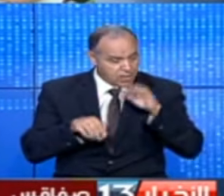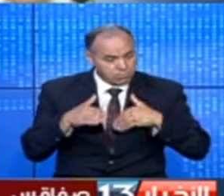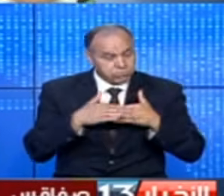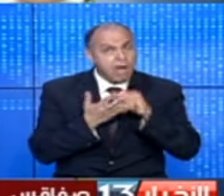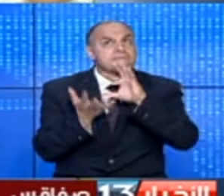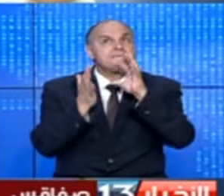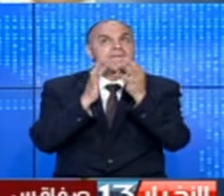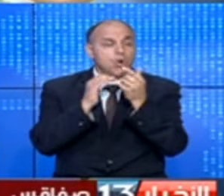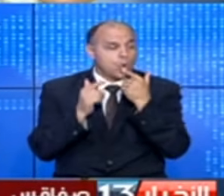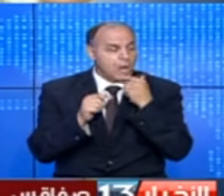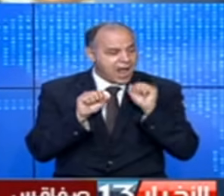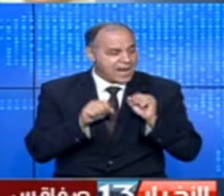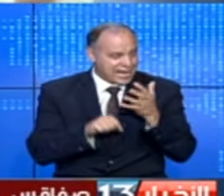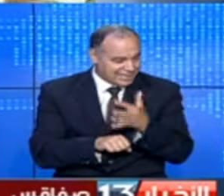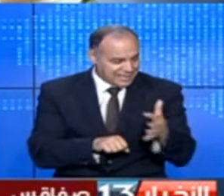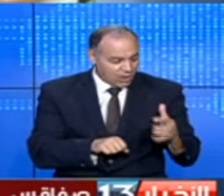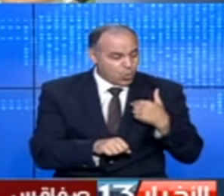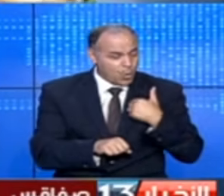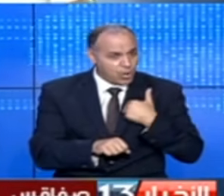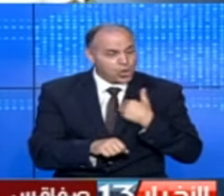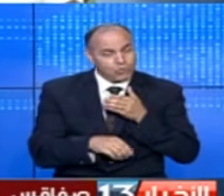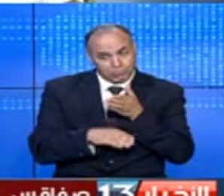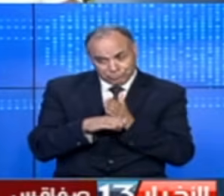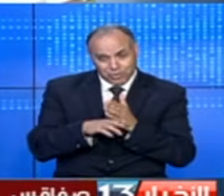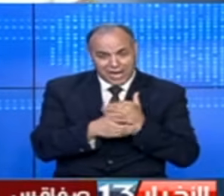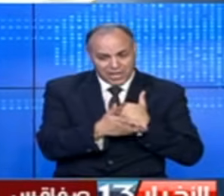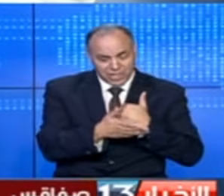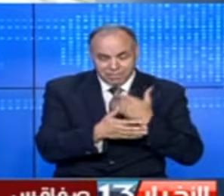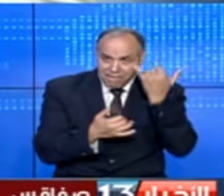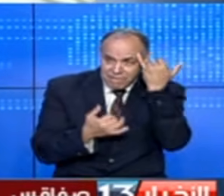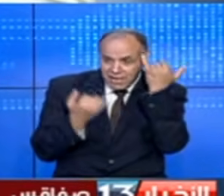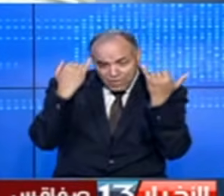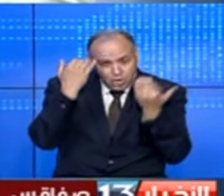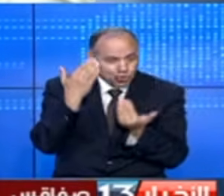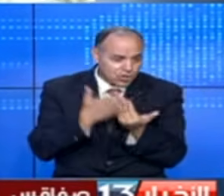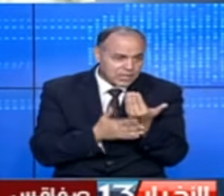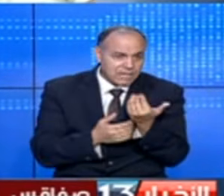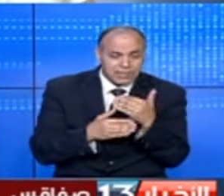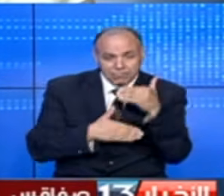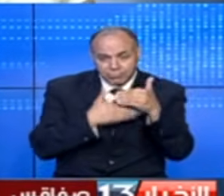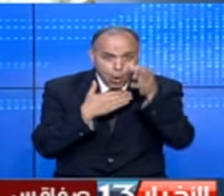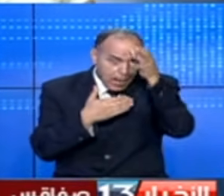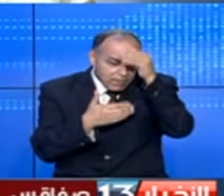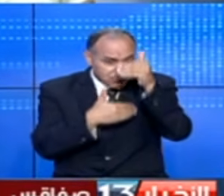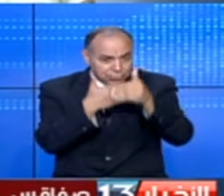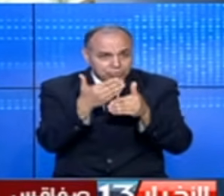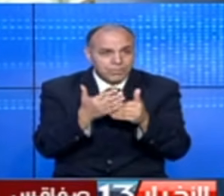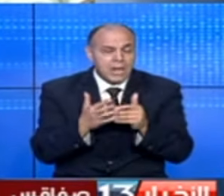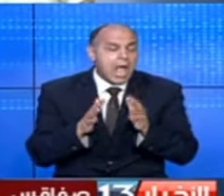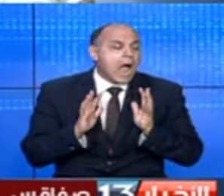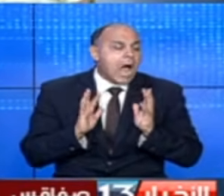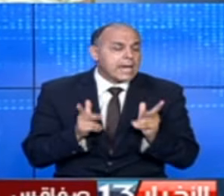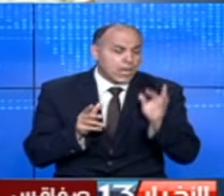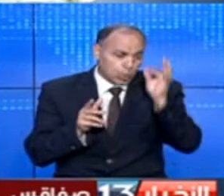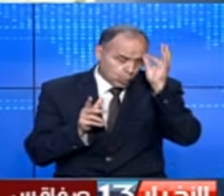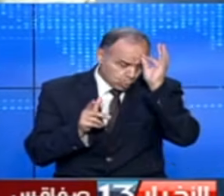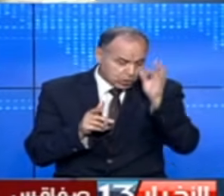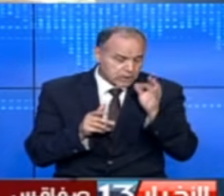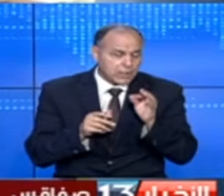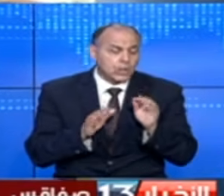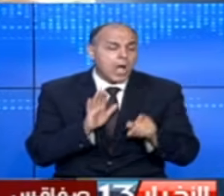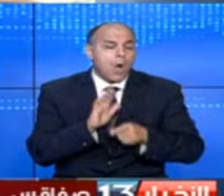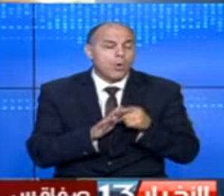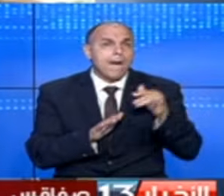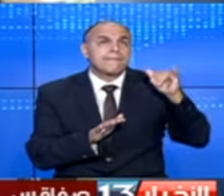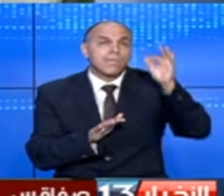للفضاء، باش هما يكون لهم حافز باش يخترعوا وباش يقدموا في العلم، ولما لا يكون وراء صناعة أول